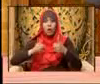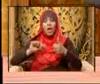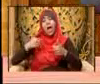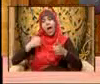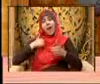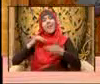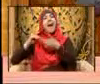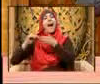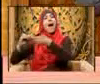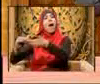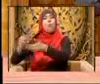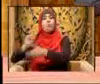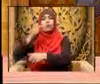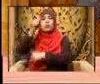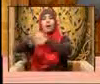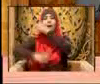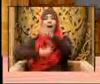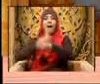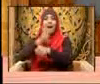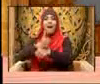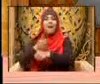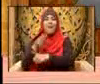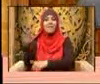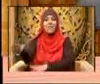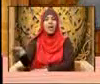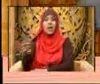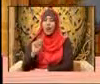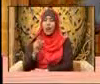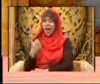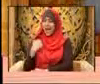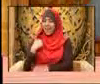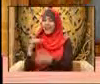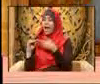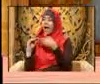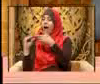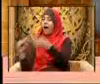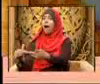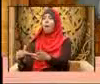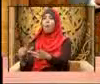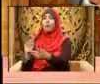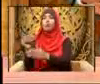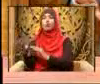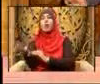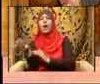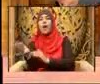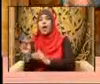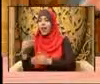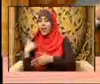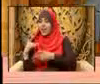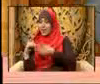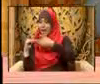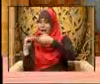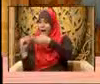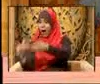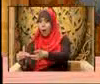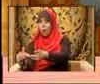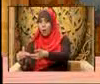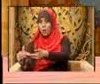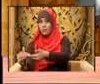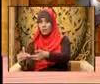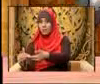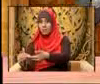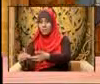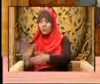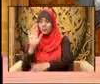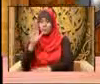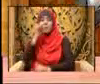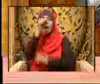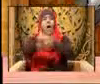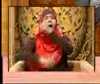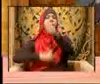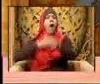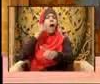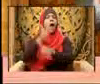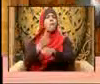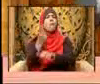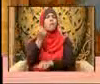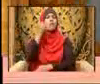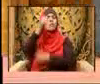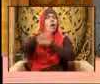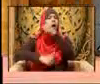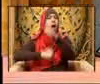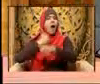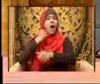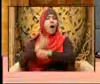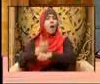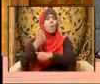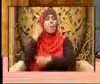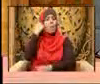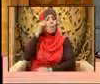وحتى يعمل وحتى لا يمد يده إلى مال الزكاة. مال الزكاة للمحتاجين، للفقراء المحتاجين اللي هم غير